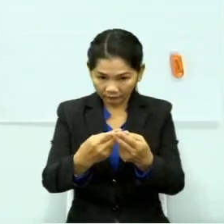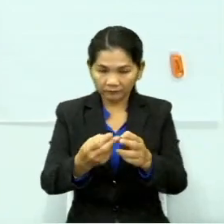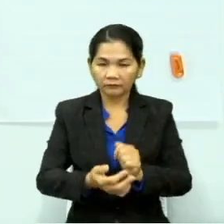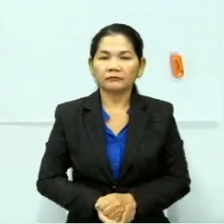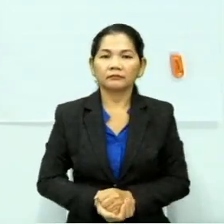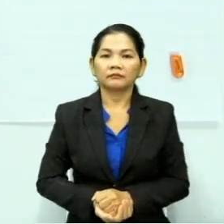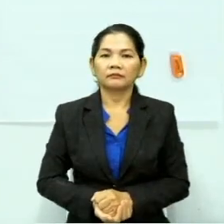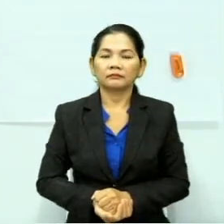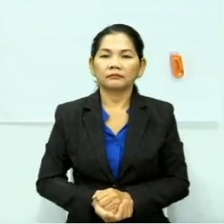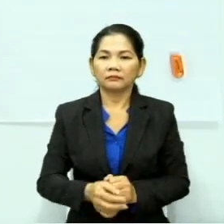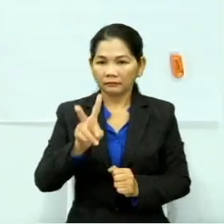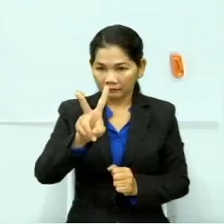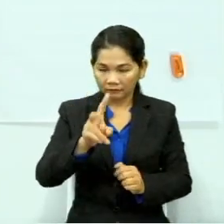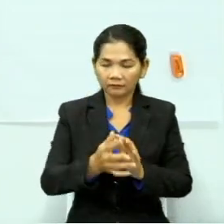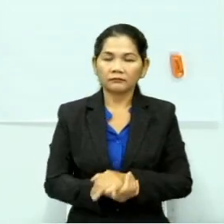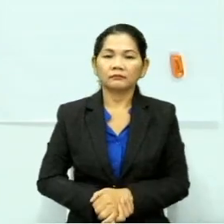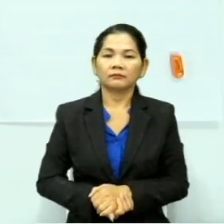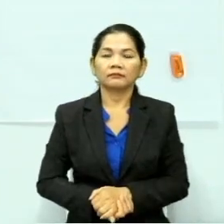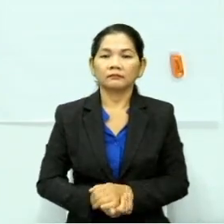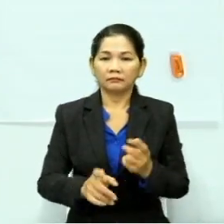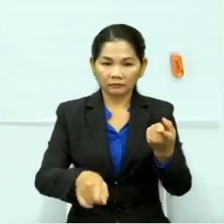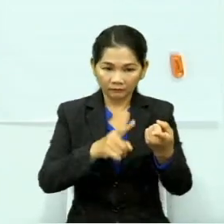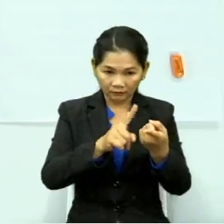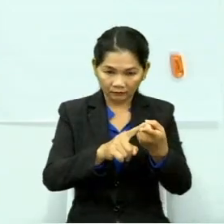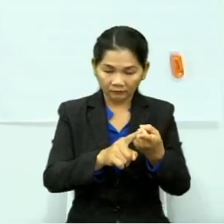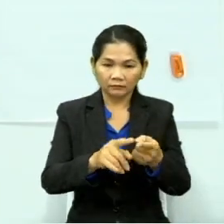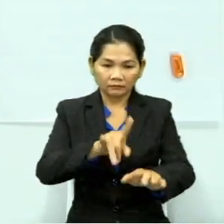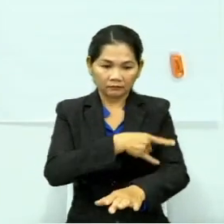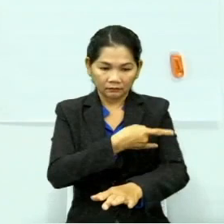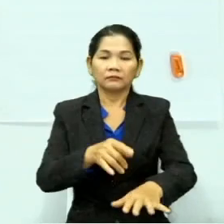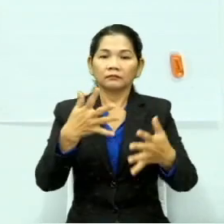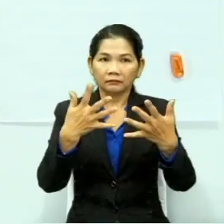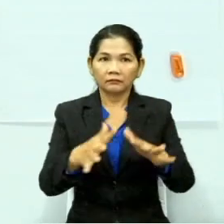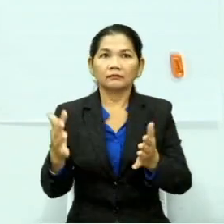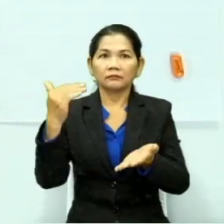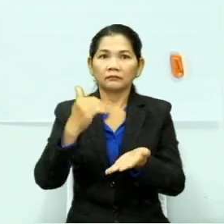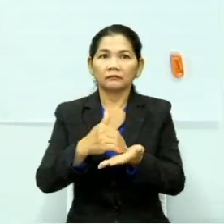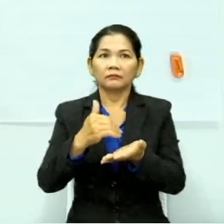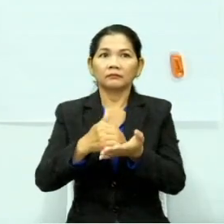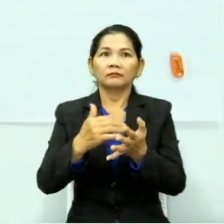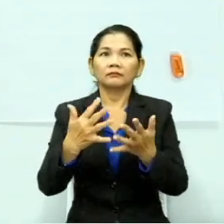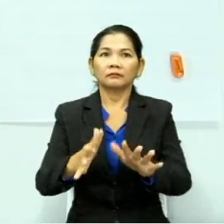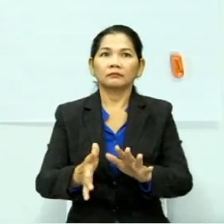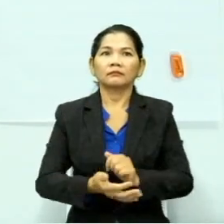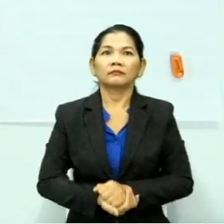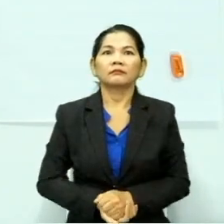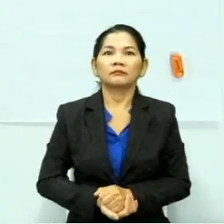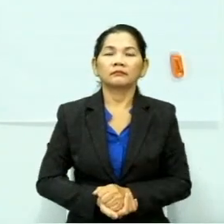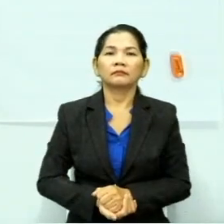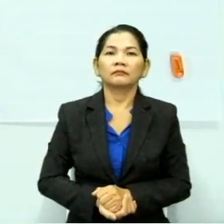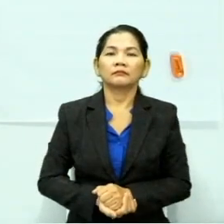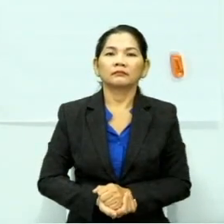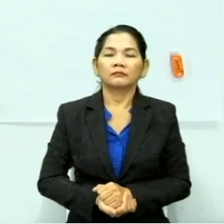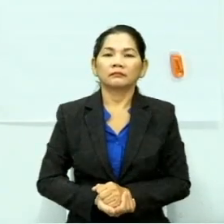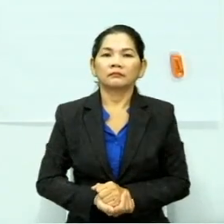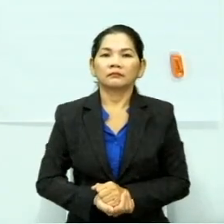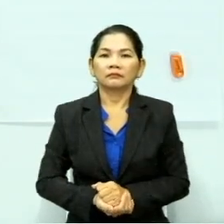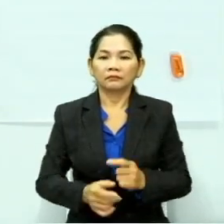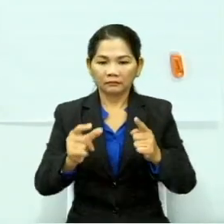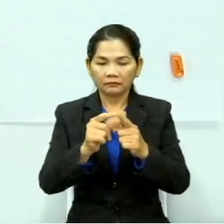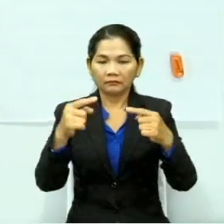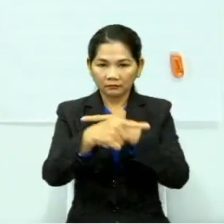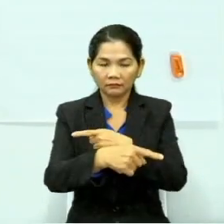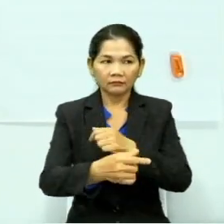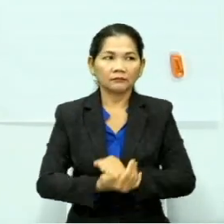cha chậm lại thì pi rồi chậm rồi thì mũi cứ dùng bàn sốt à tập bật nắng xà lằng vinh rồi hai nó con cha bạn để sạp cha bị